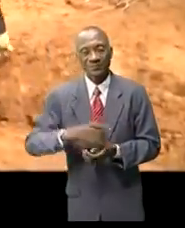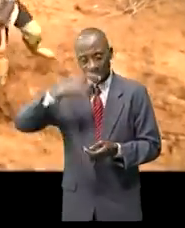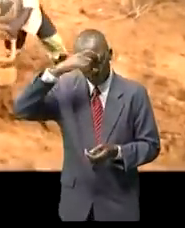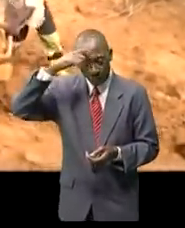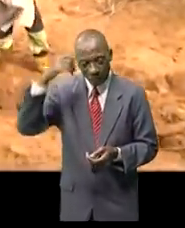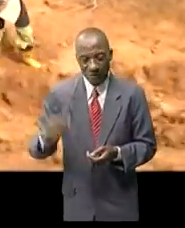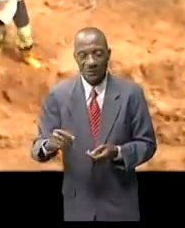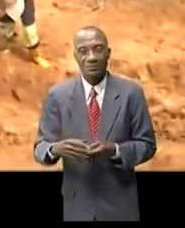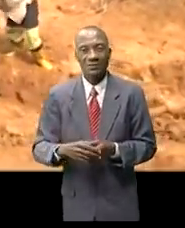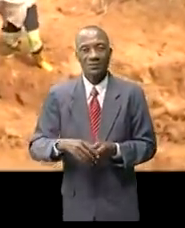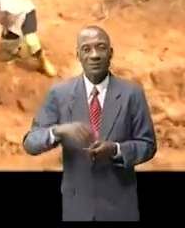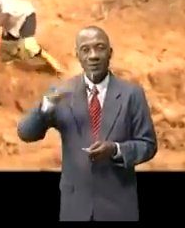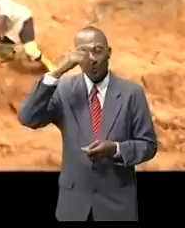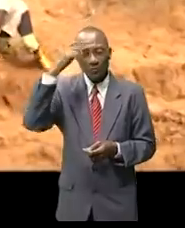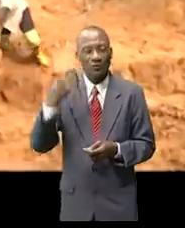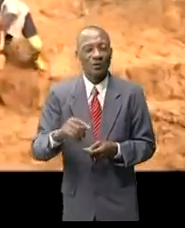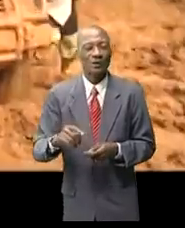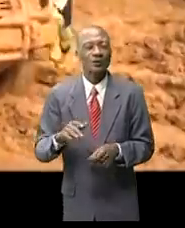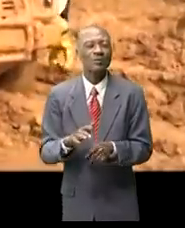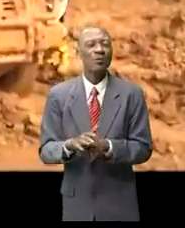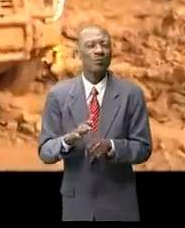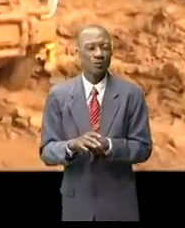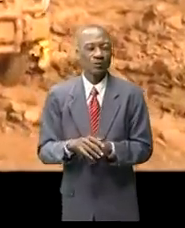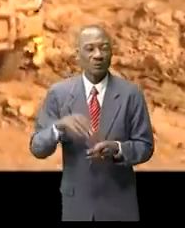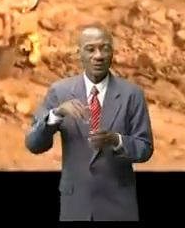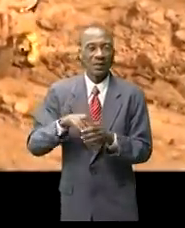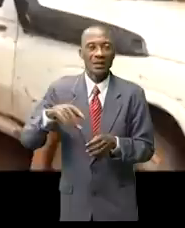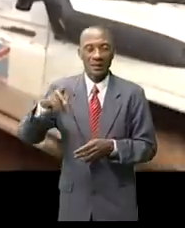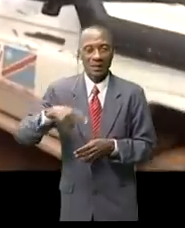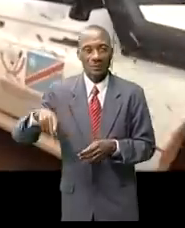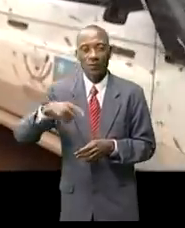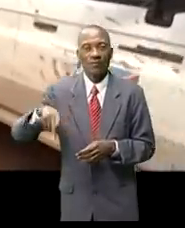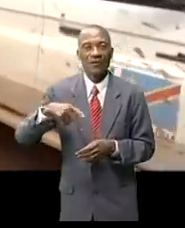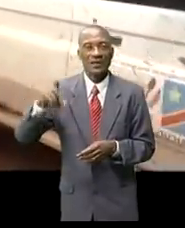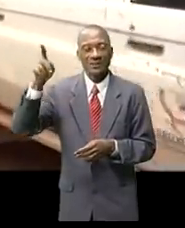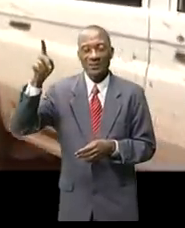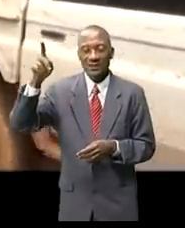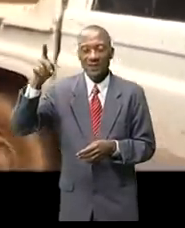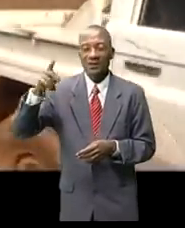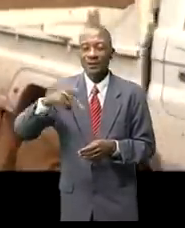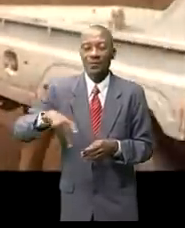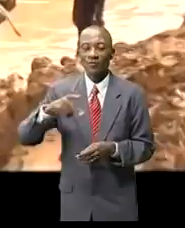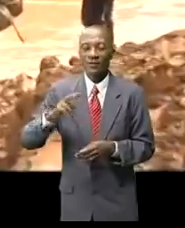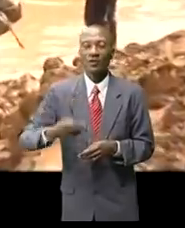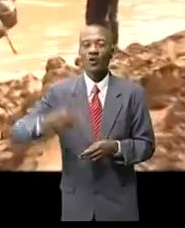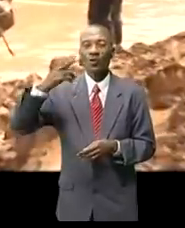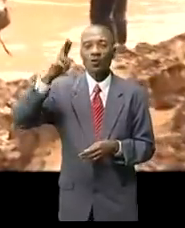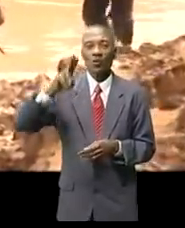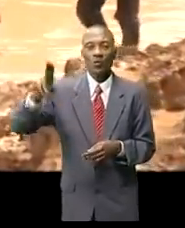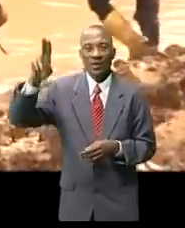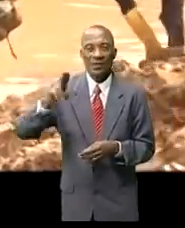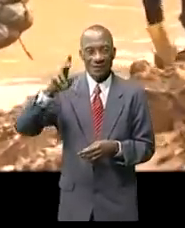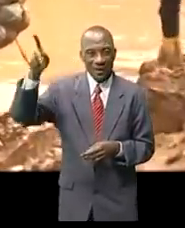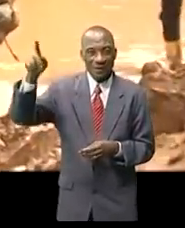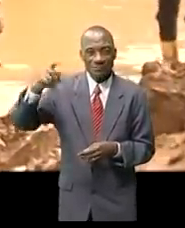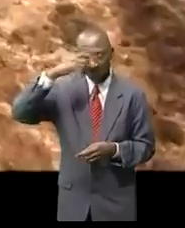vivent les usagers de ces tronçons routiers Bayenga PK25 d'Inyalia qui se trouvent dans un état de délabrement très avancé.